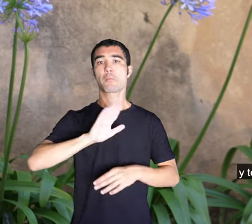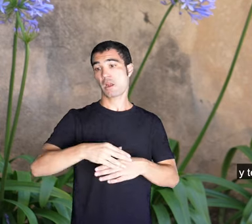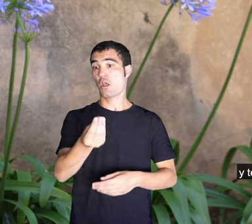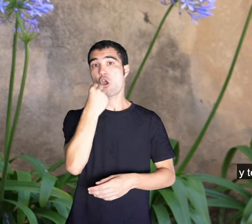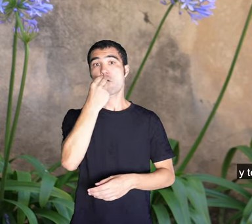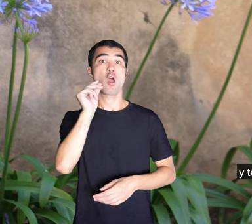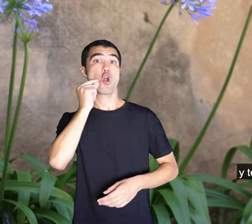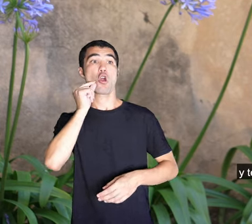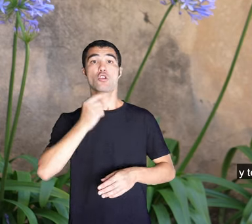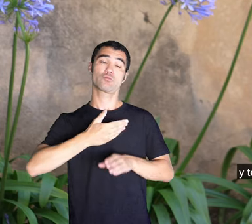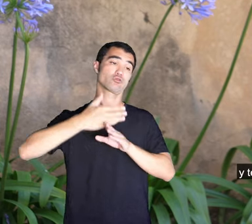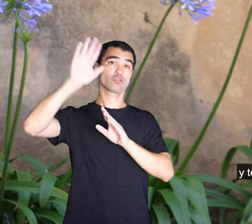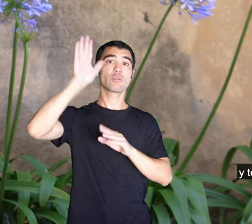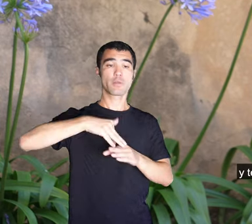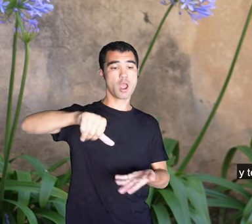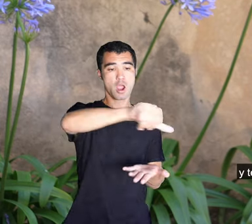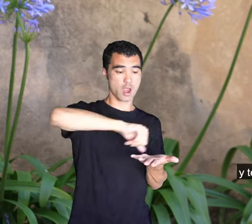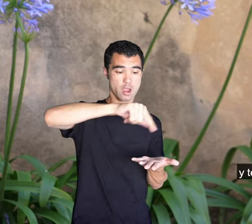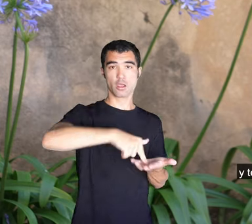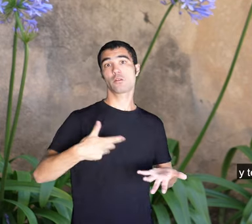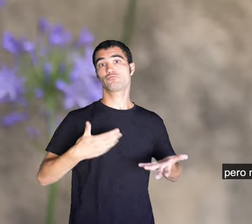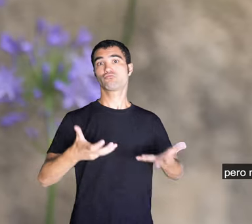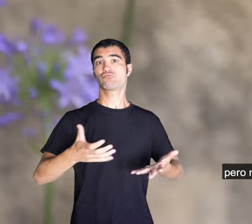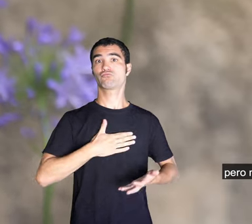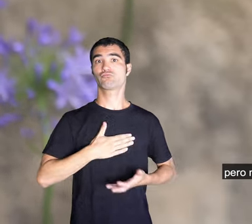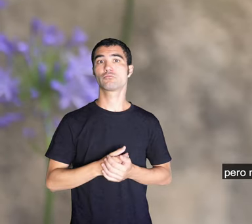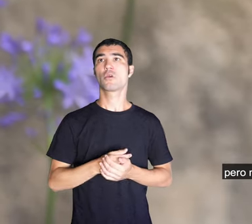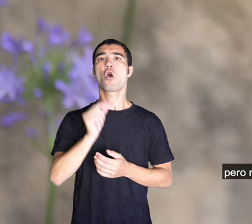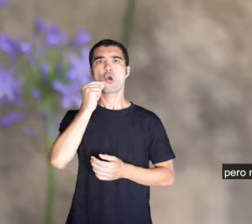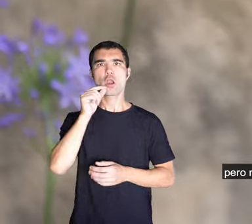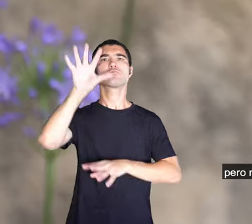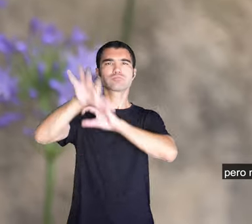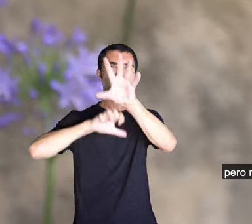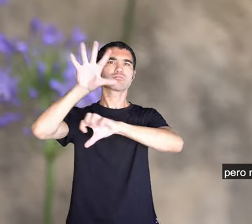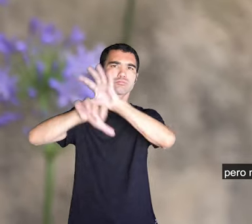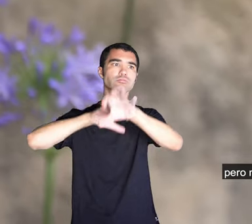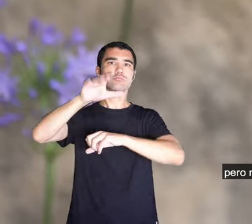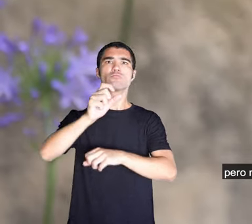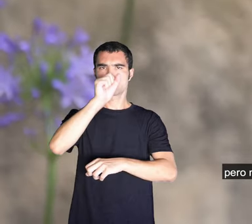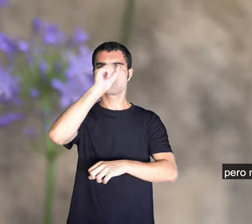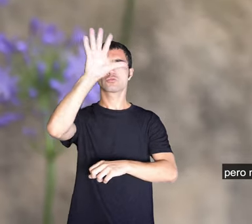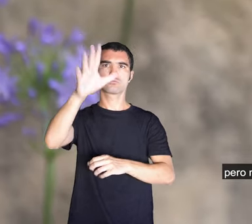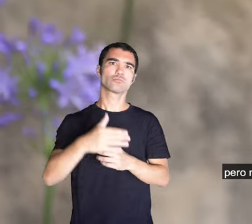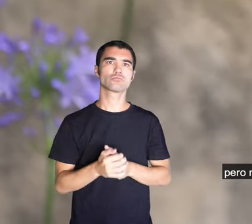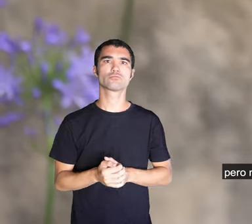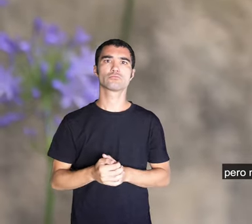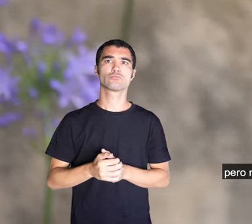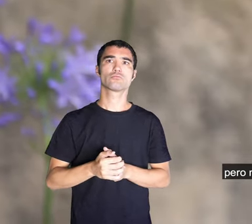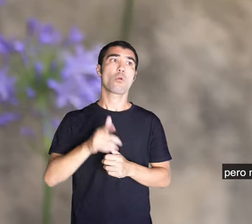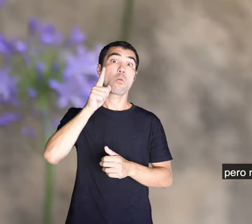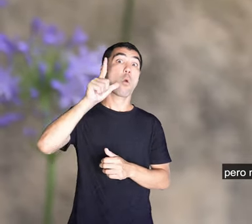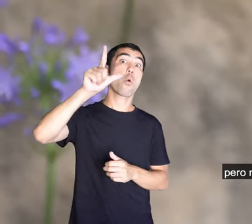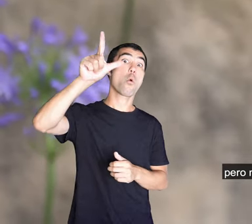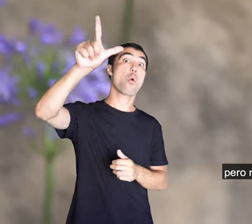menjar olives i oli que nosaltres guanyàvem. Cuint oliva. I vaig anar un parell d'anys. I venen